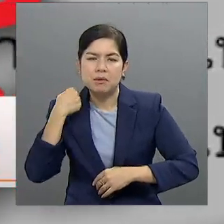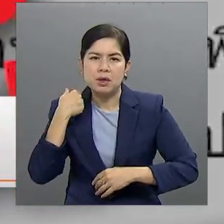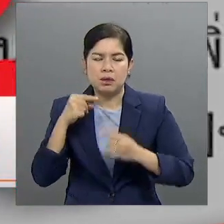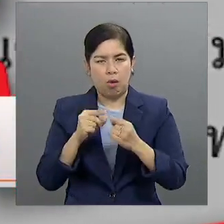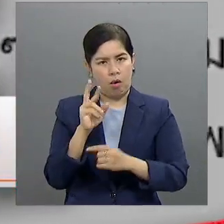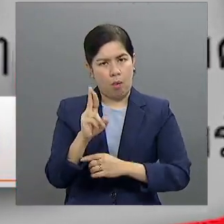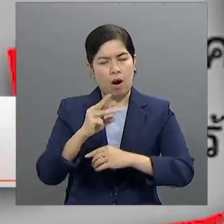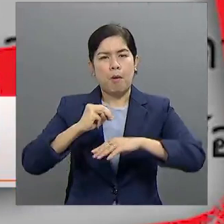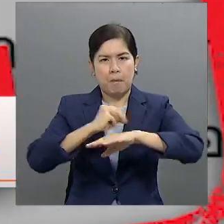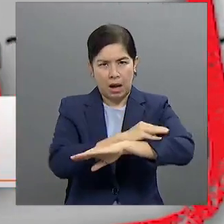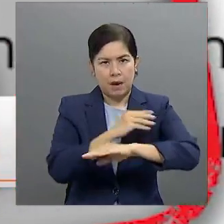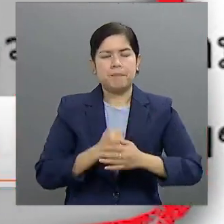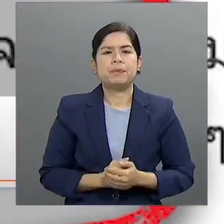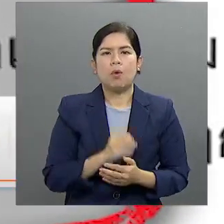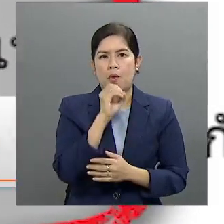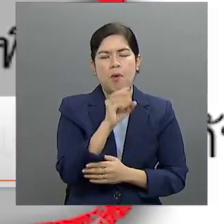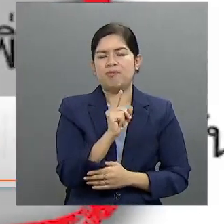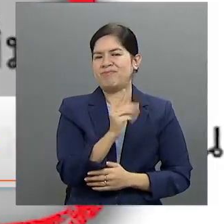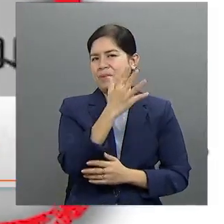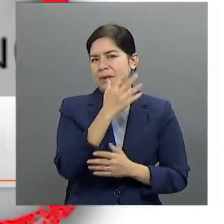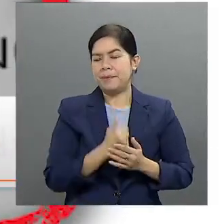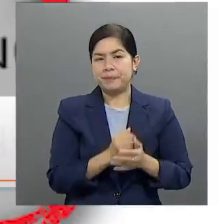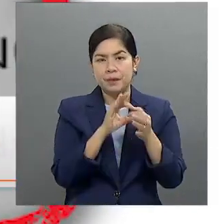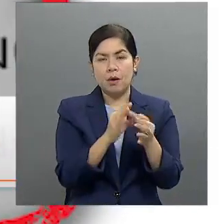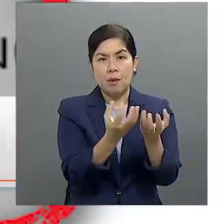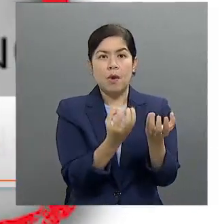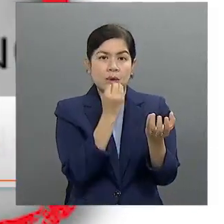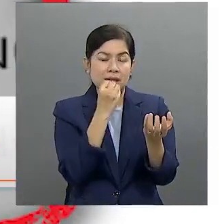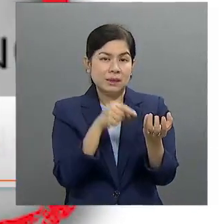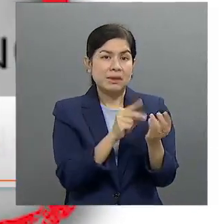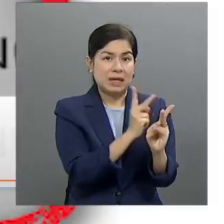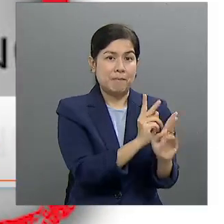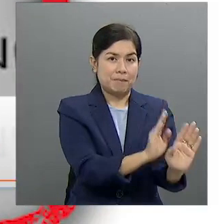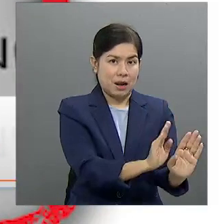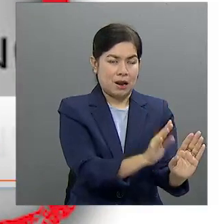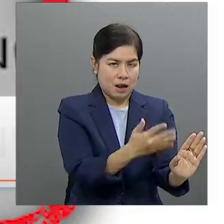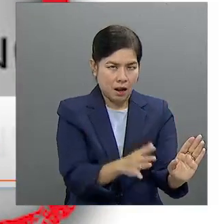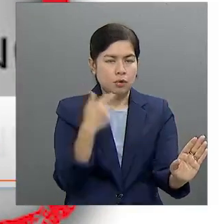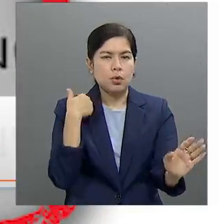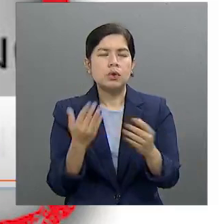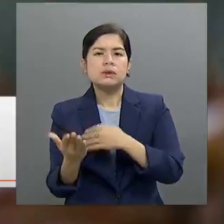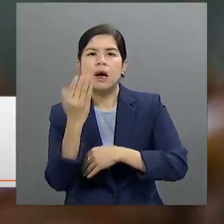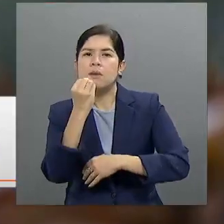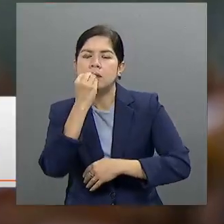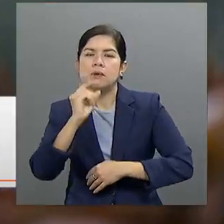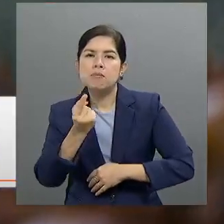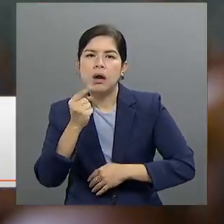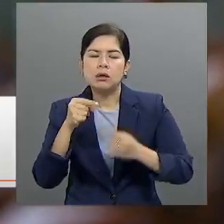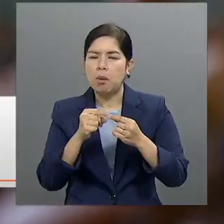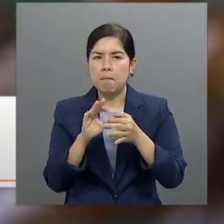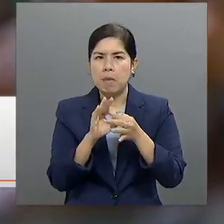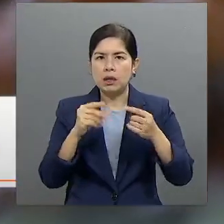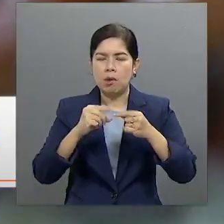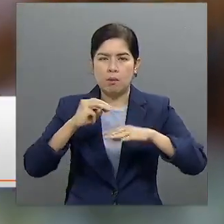าข้อมูลนี้ไม่เป็นความจริงนะครับการกินอาหารค้างคืนที่นำมาอุ่นซ้ำๆไม่เกี่ยวกับการเกิดโรคมะเร็งแต่อย่างใดครับ